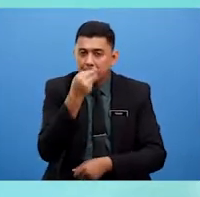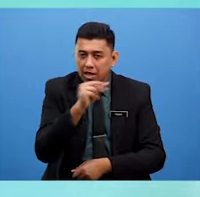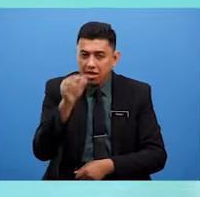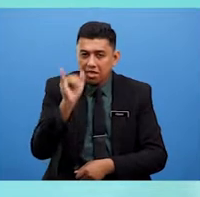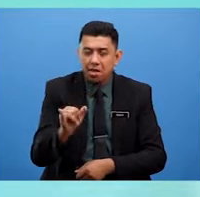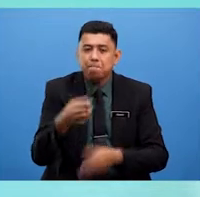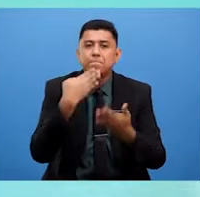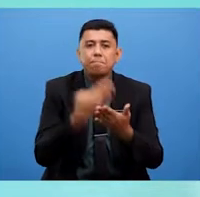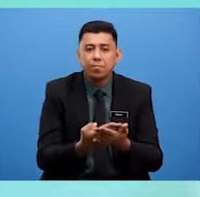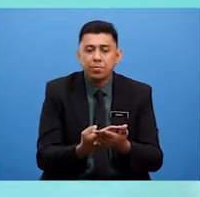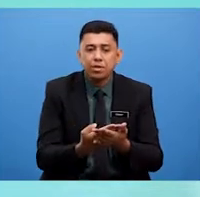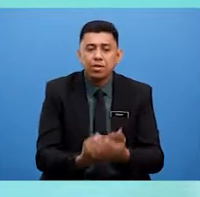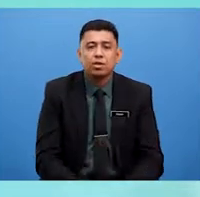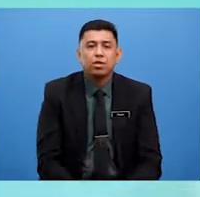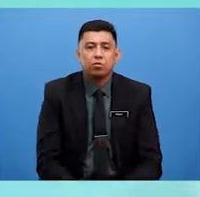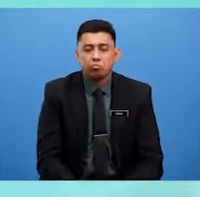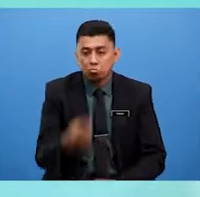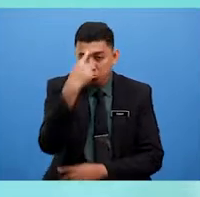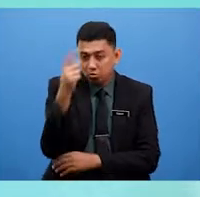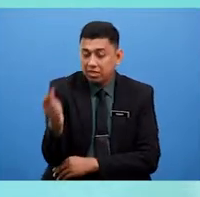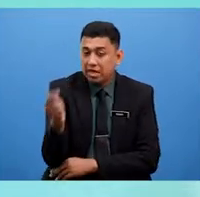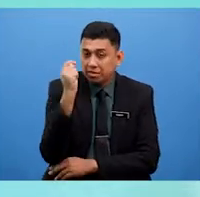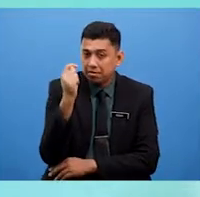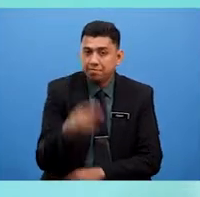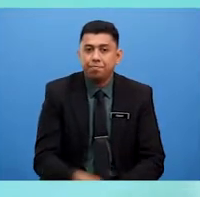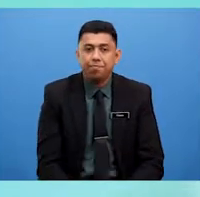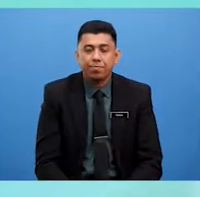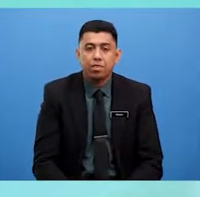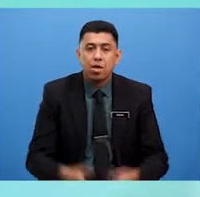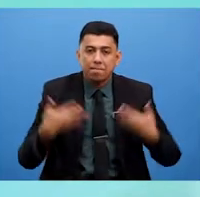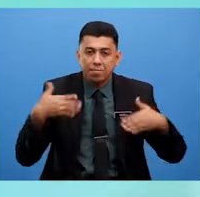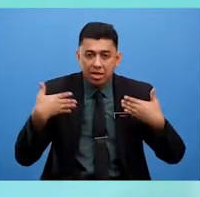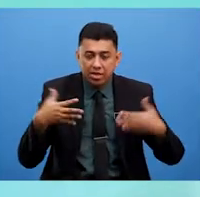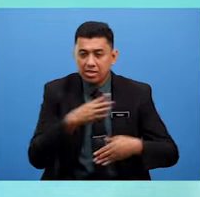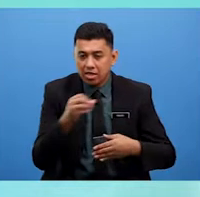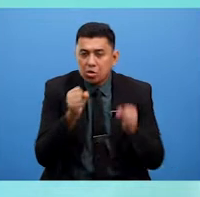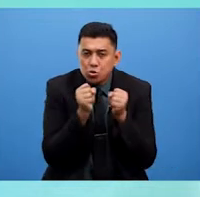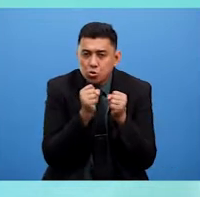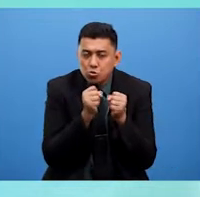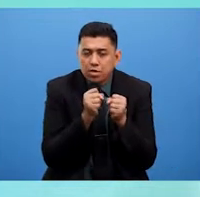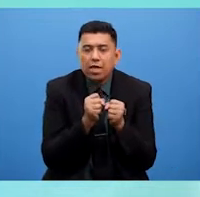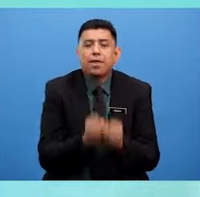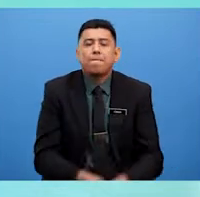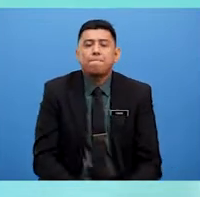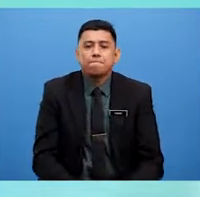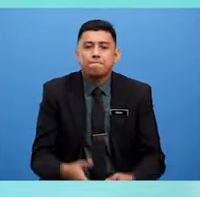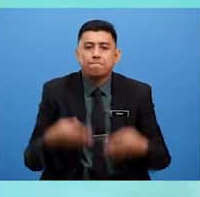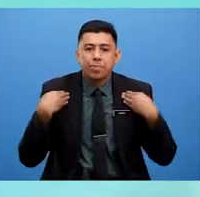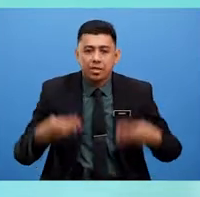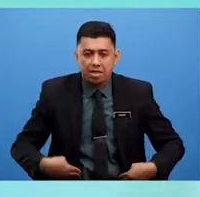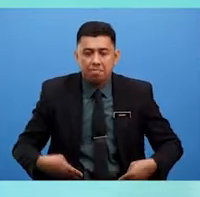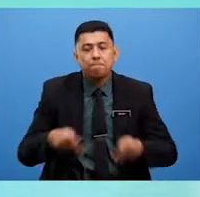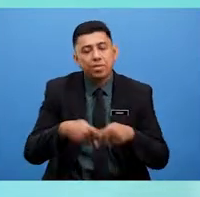baik untuk menampung keperluan tenaga. Memanaskan dan menyejukkan badan serta senaman regangan